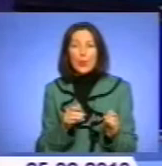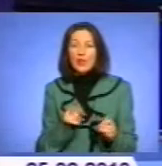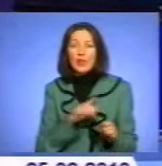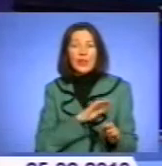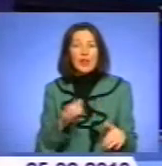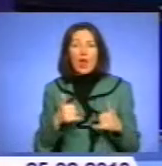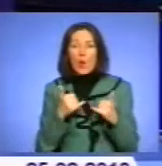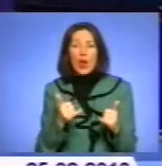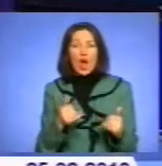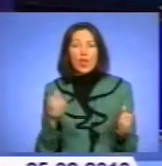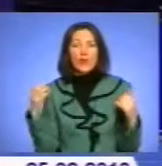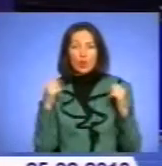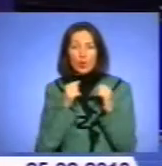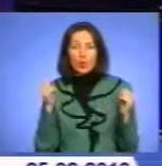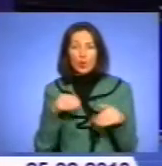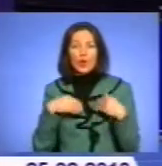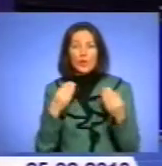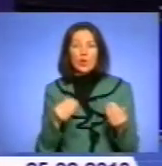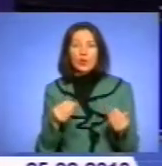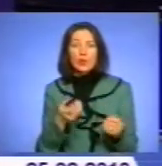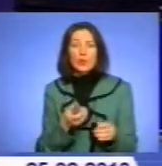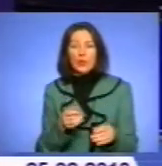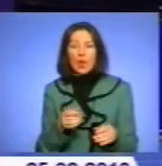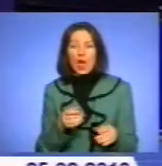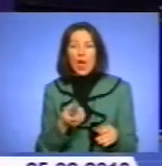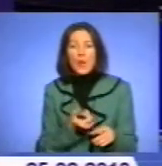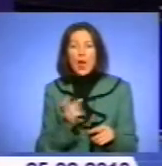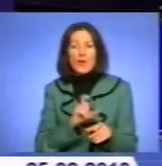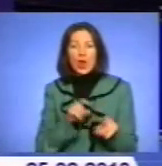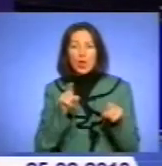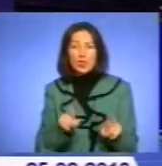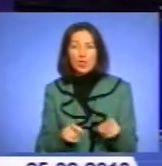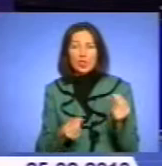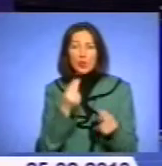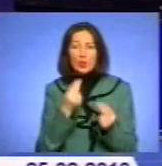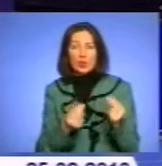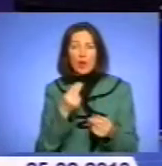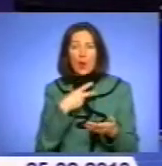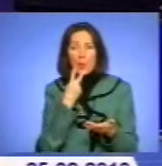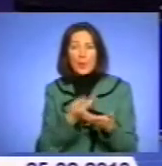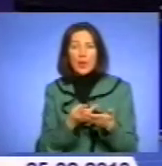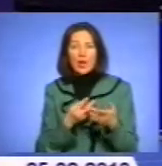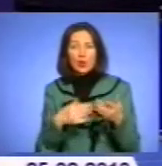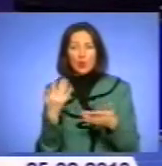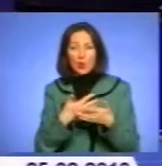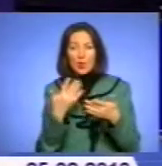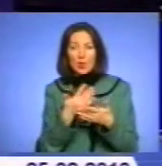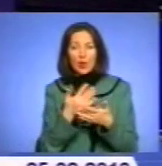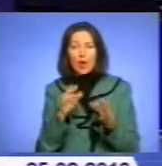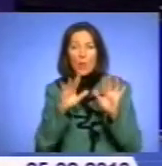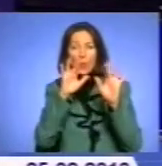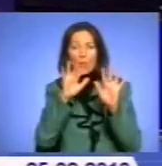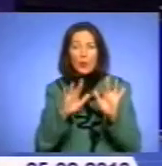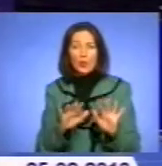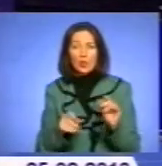шанують фізкультуру, віддають перевагу сидячим розвагам, перегляду телепрограм, комп'ютерним іграм. На думку фахівців, вихід